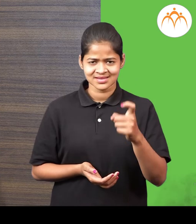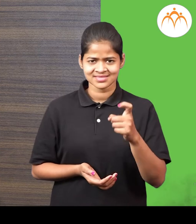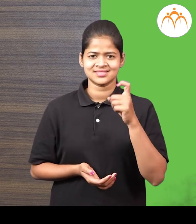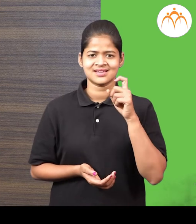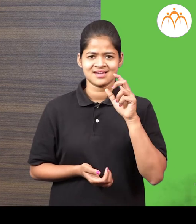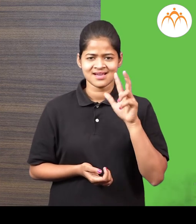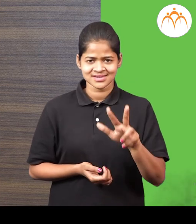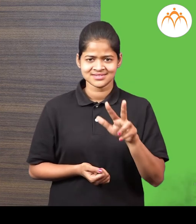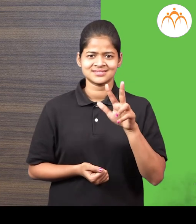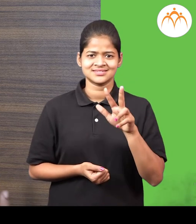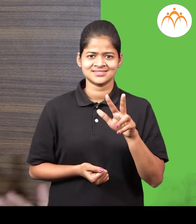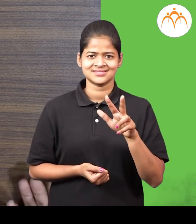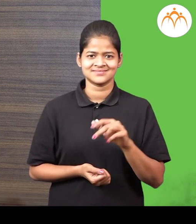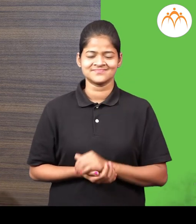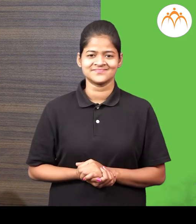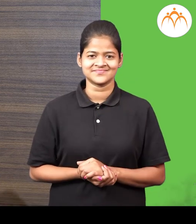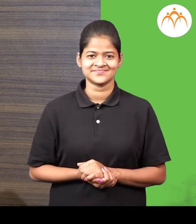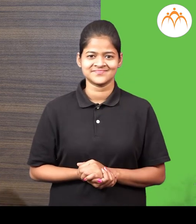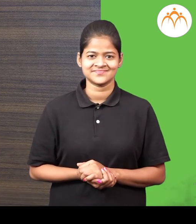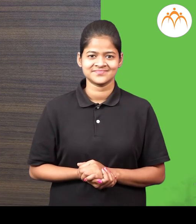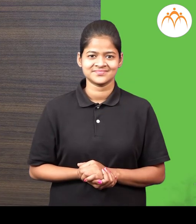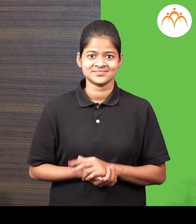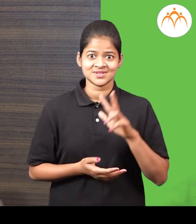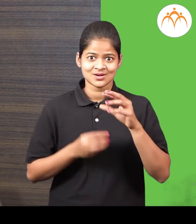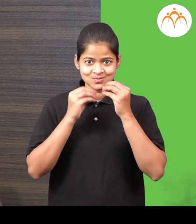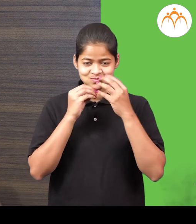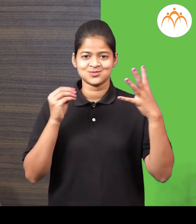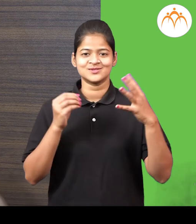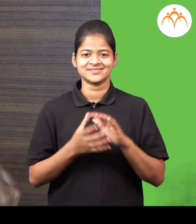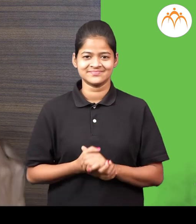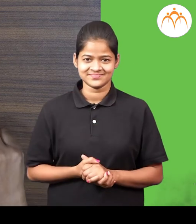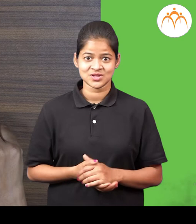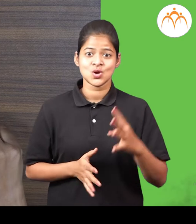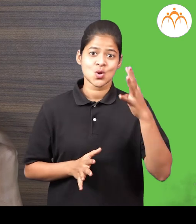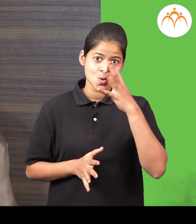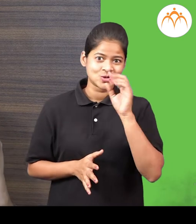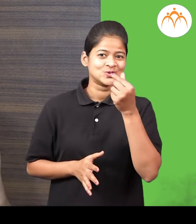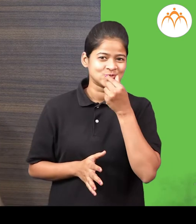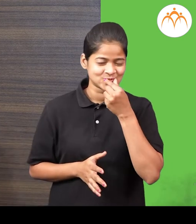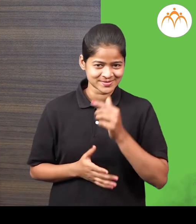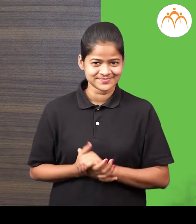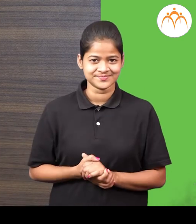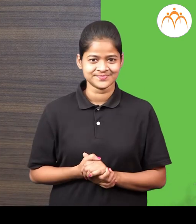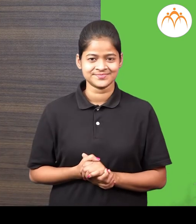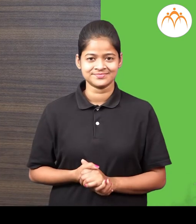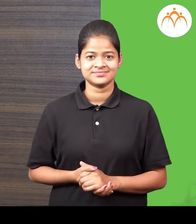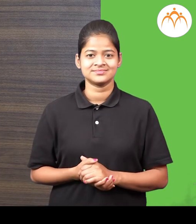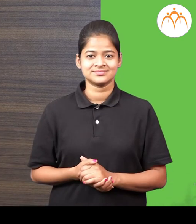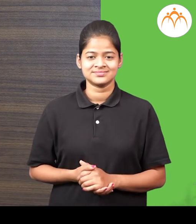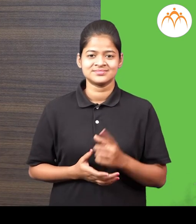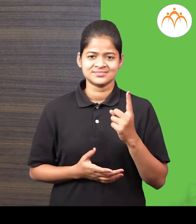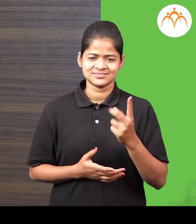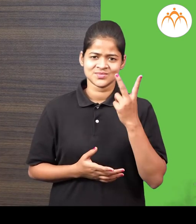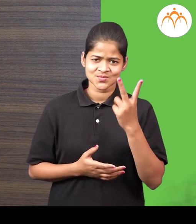साथ, आठ, आठ फुगे, नव गोल्या, एक, दोन, तीन,